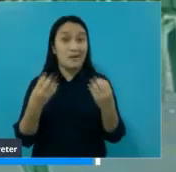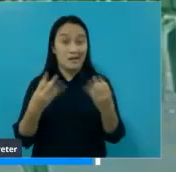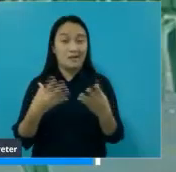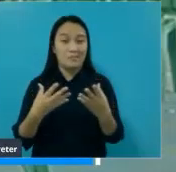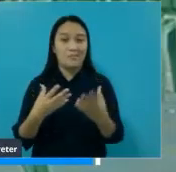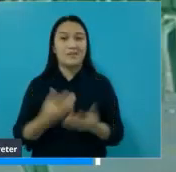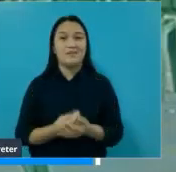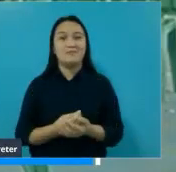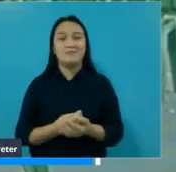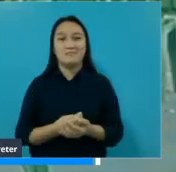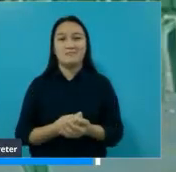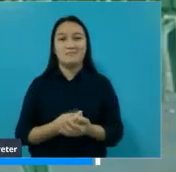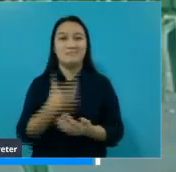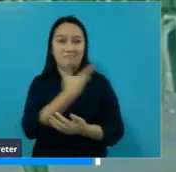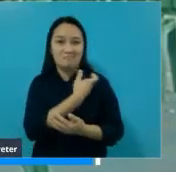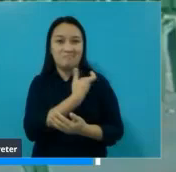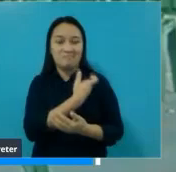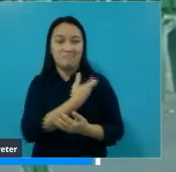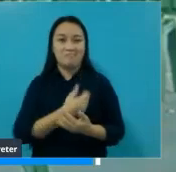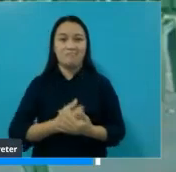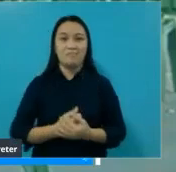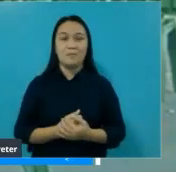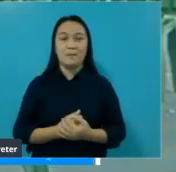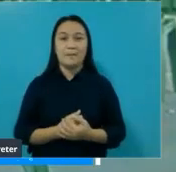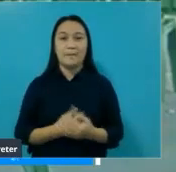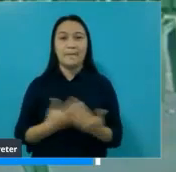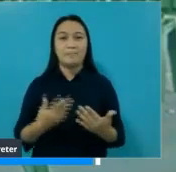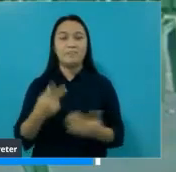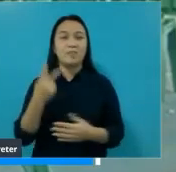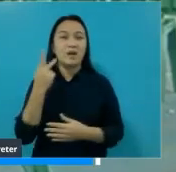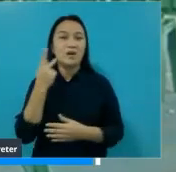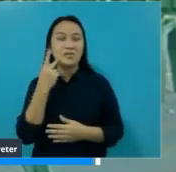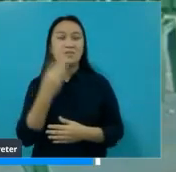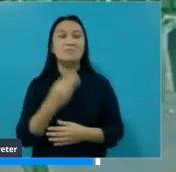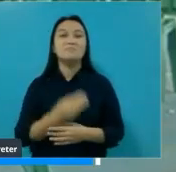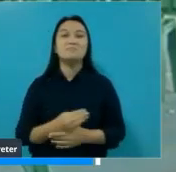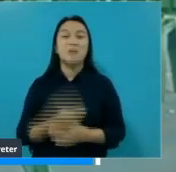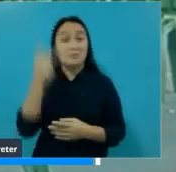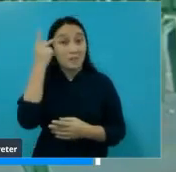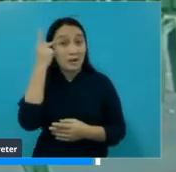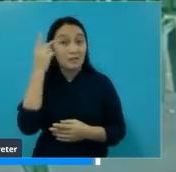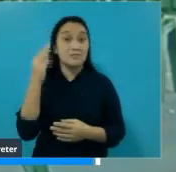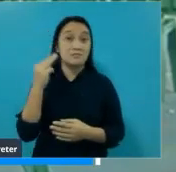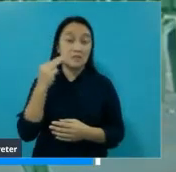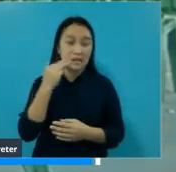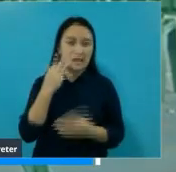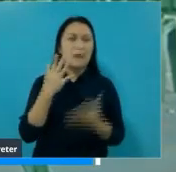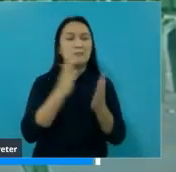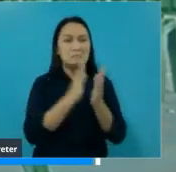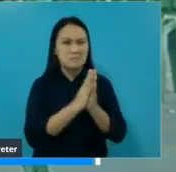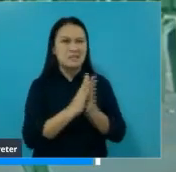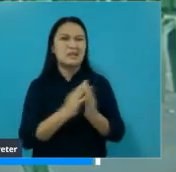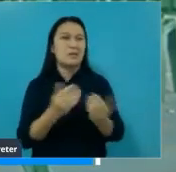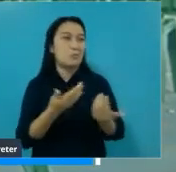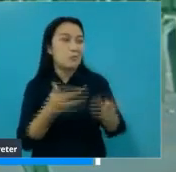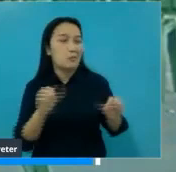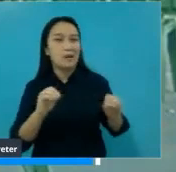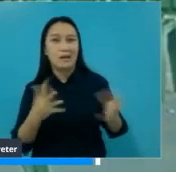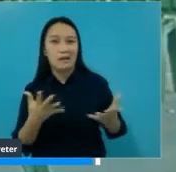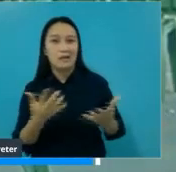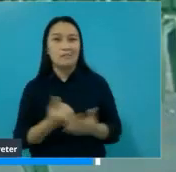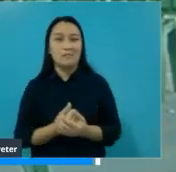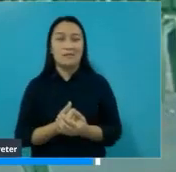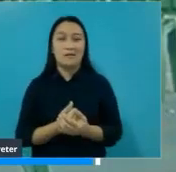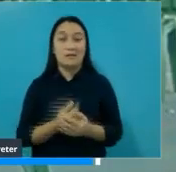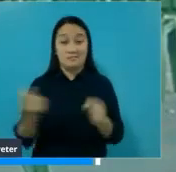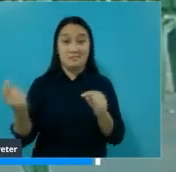Paolo at Marga, sa ngayon ay wala pang katao-tao dito sa Esteban Abado Elementary School dahil nga mamaya pang